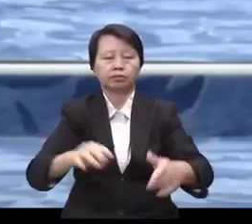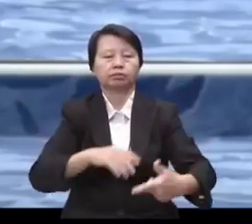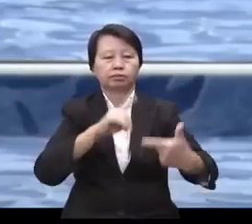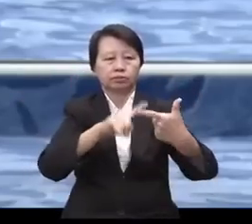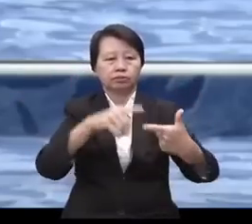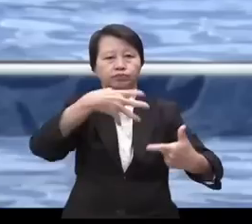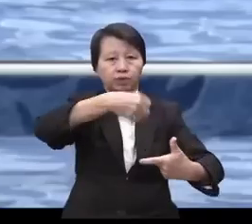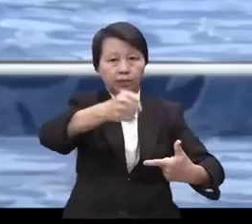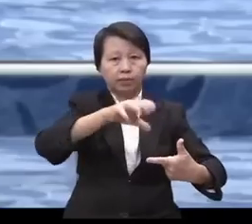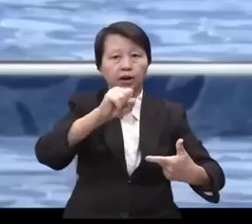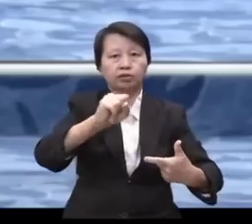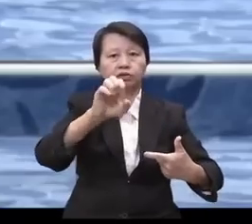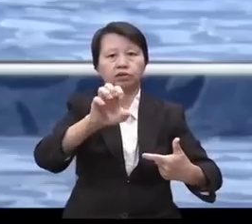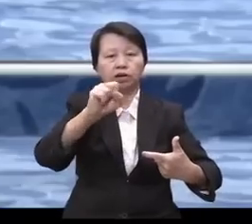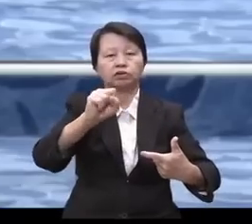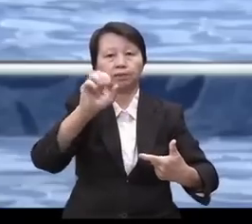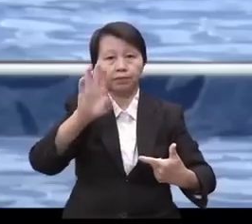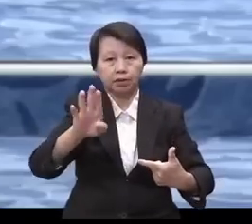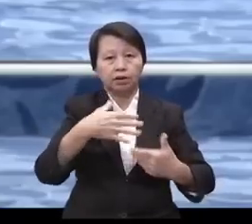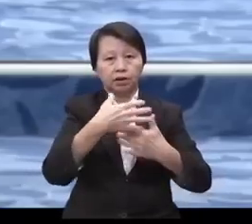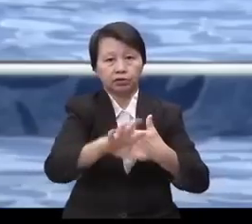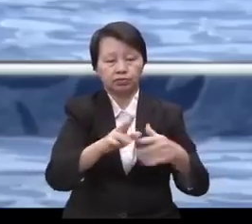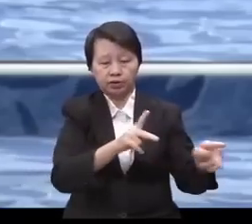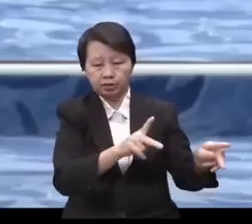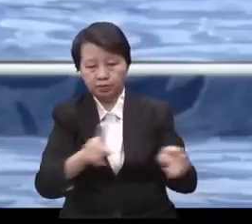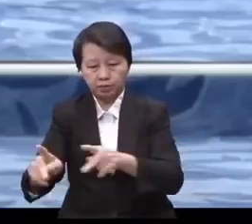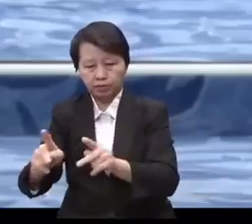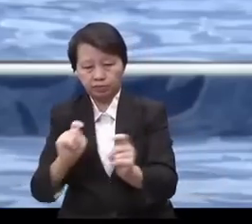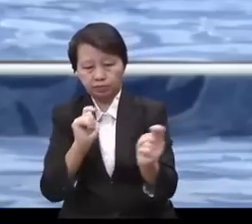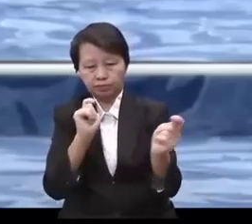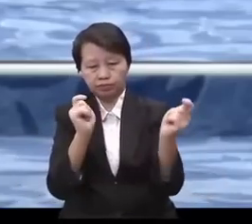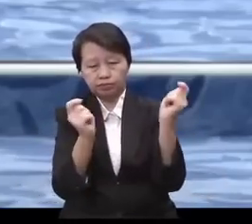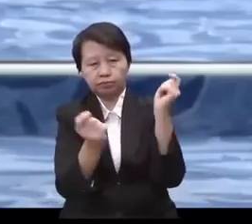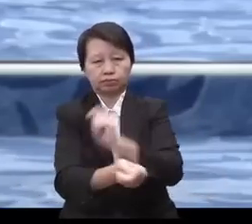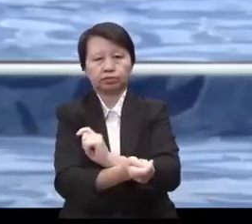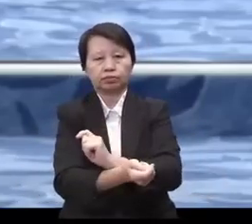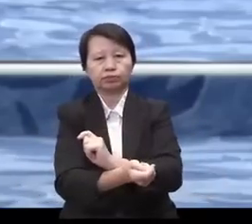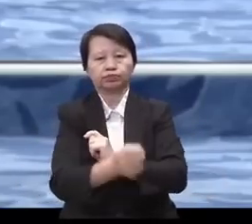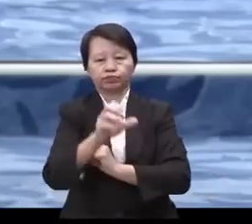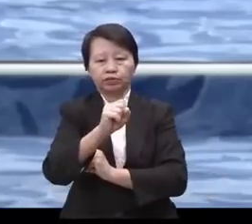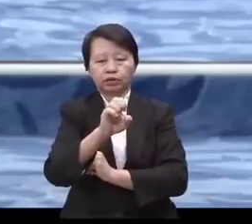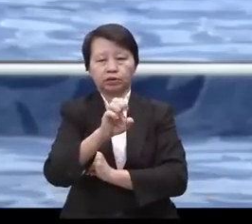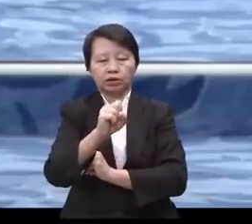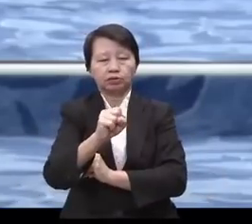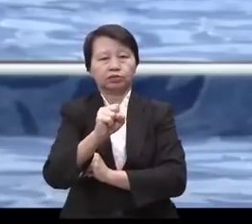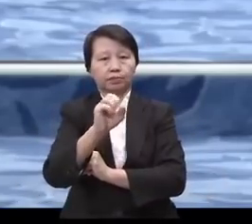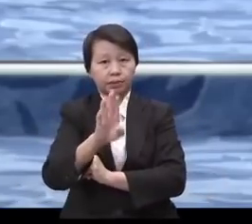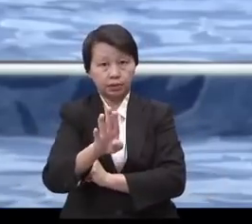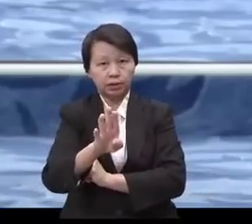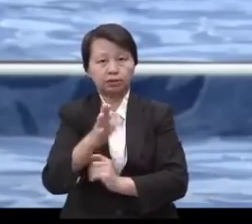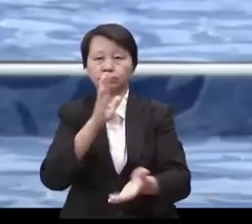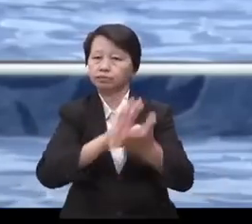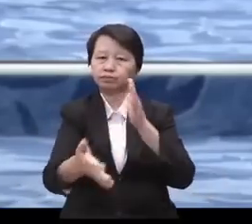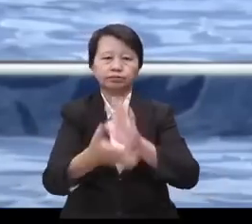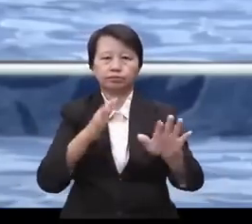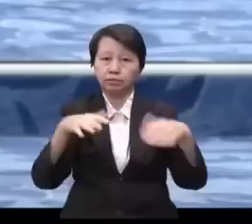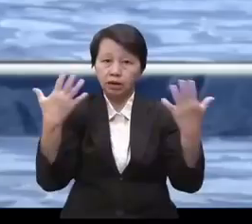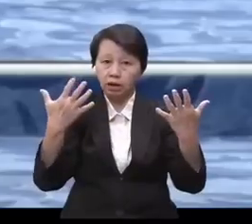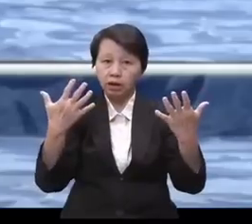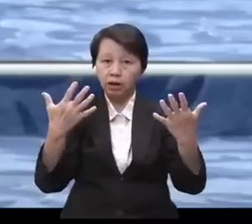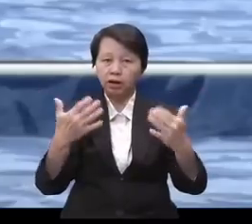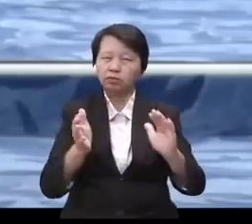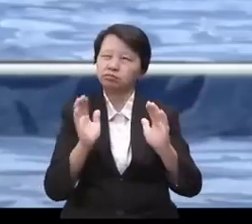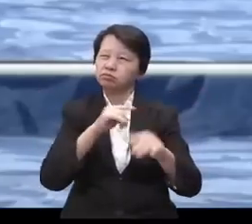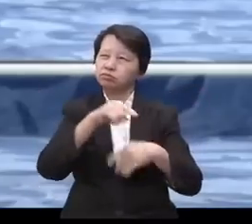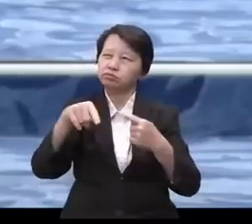alihan SESB selepas pelan transformasi SESB selesai, jangkaan